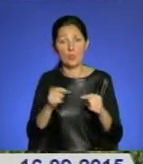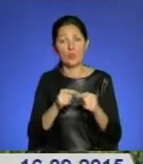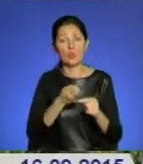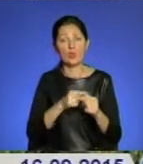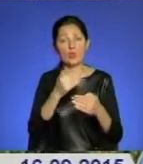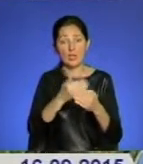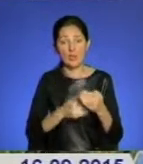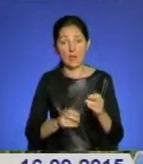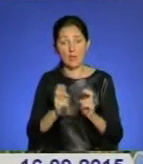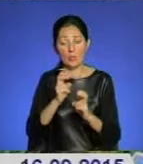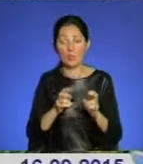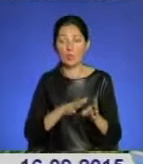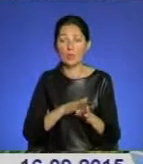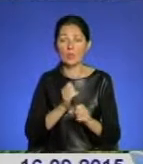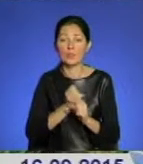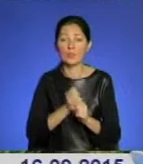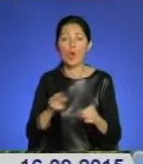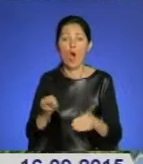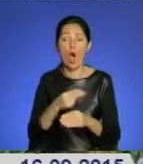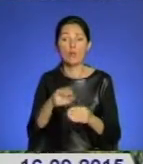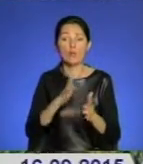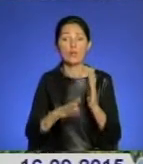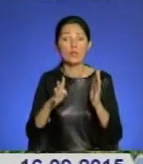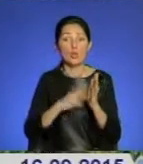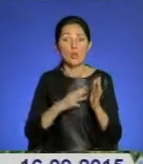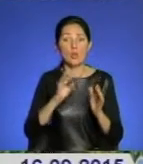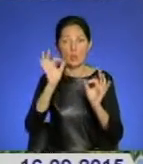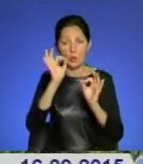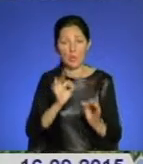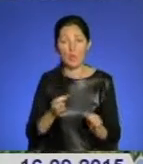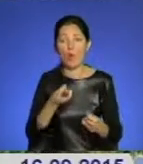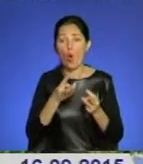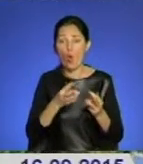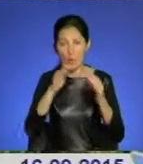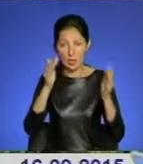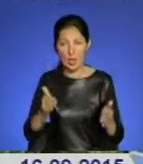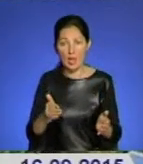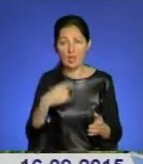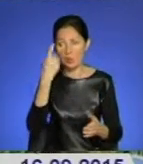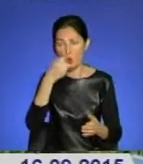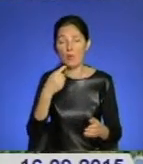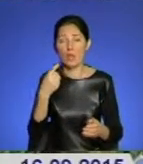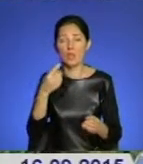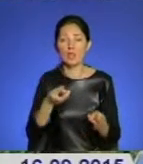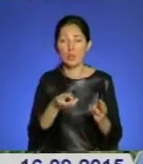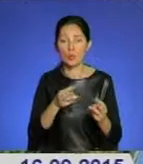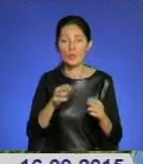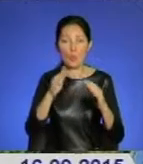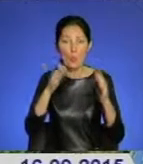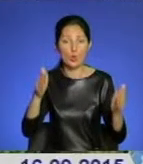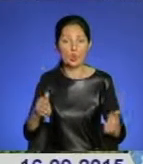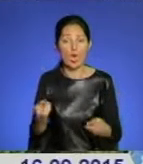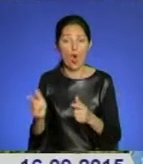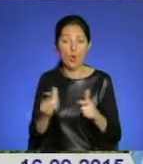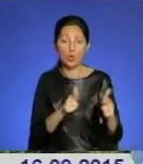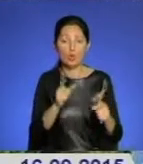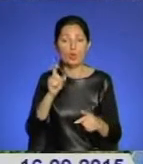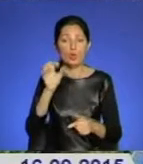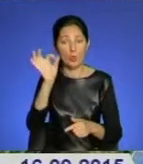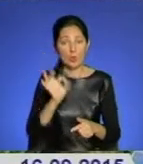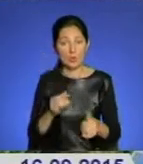виконало ремонт на 99%. Котельні, центральні теплові пункти, індивідуальні теплові пункти готові на 100%. Наразі проводяться